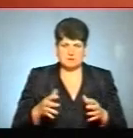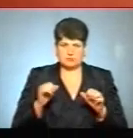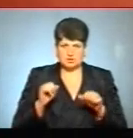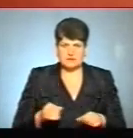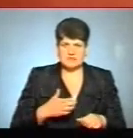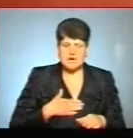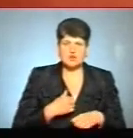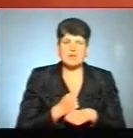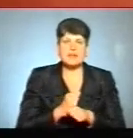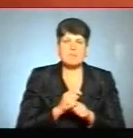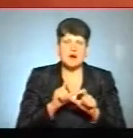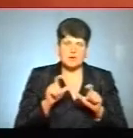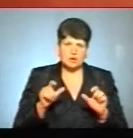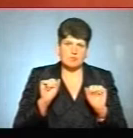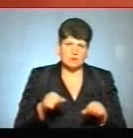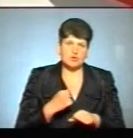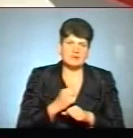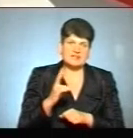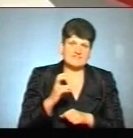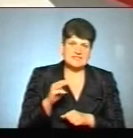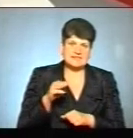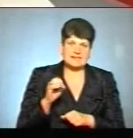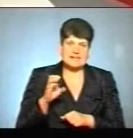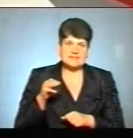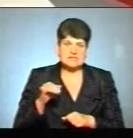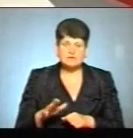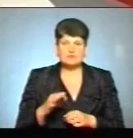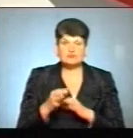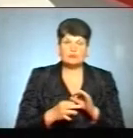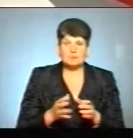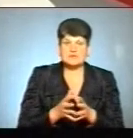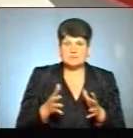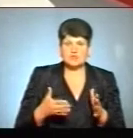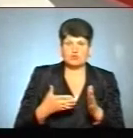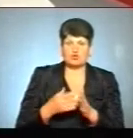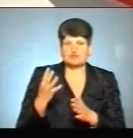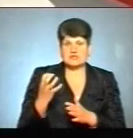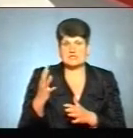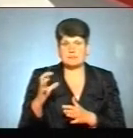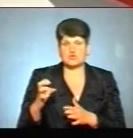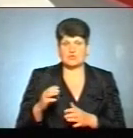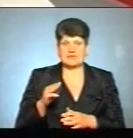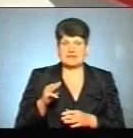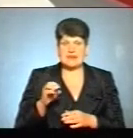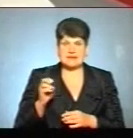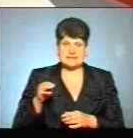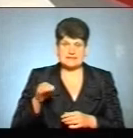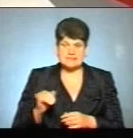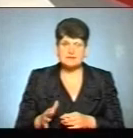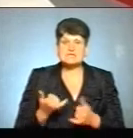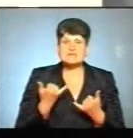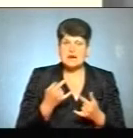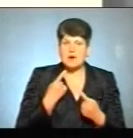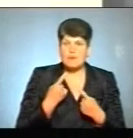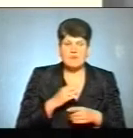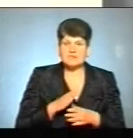нашої лабораторії, яка могла робити в середньому десь 200 тестів, так, в добу. Ми збільшили зараз до 400, до 500 тестів. Тобто ми зараз мова не